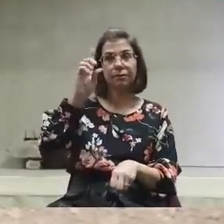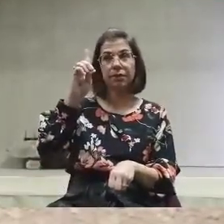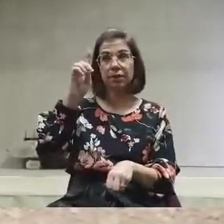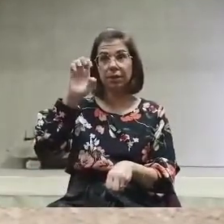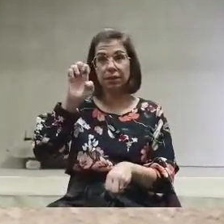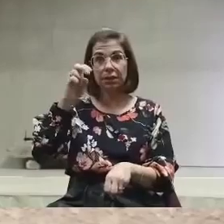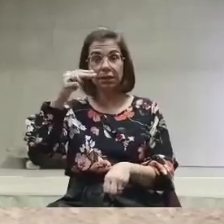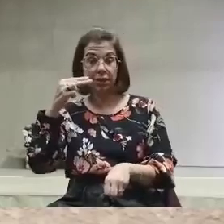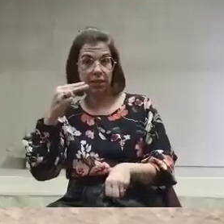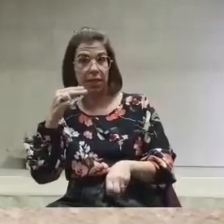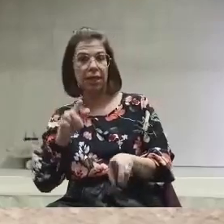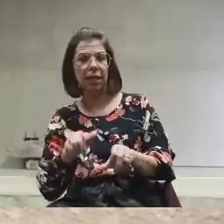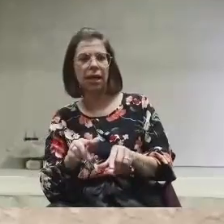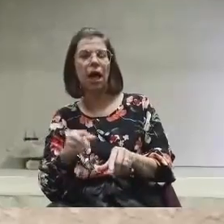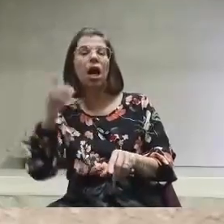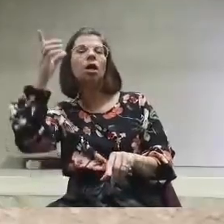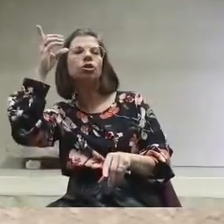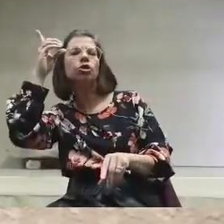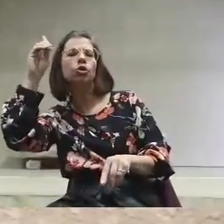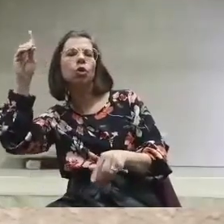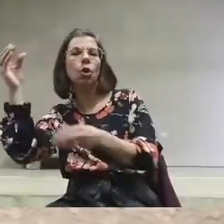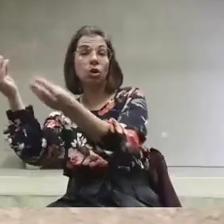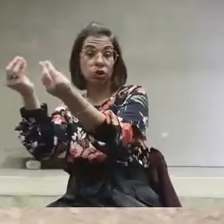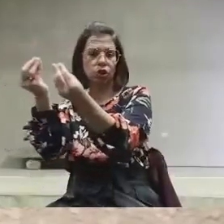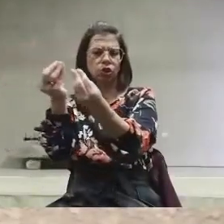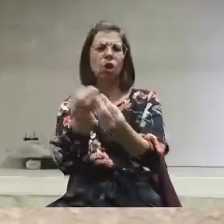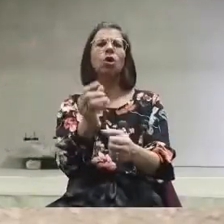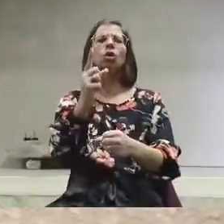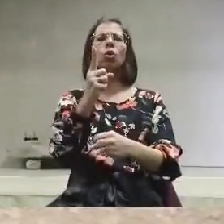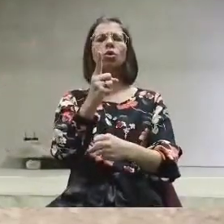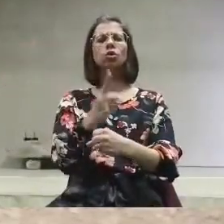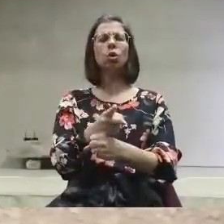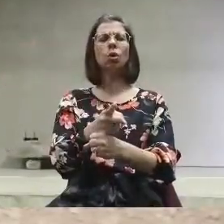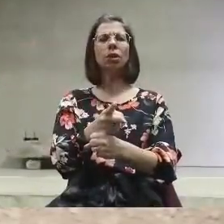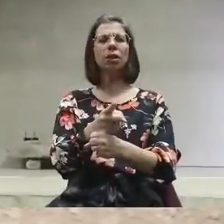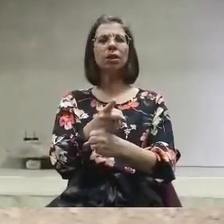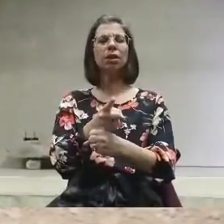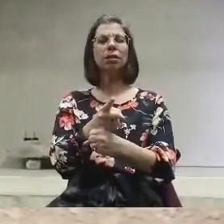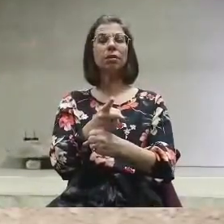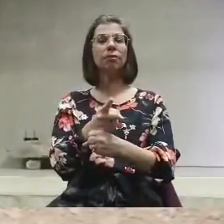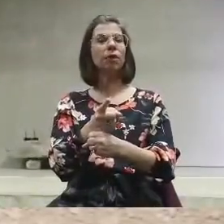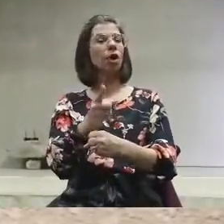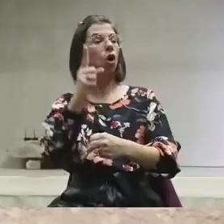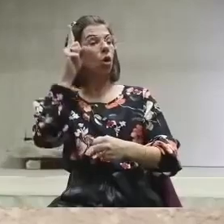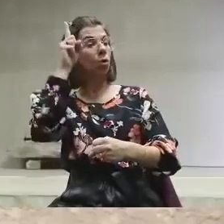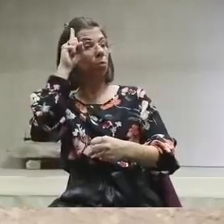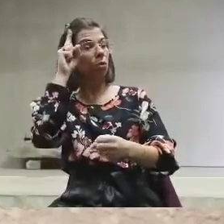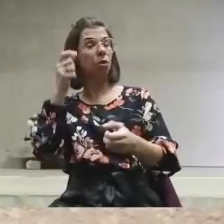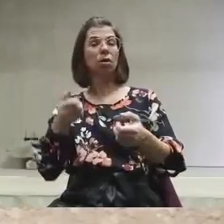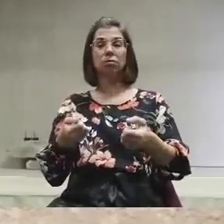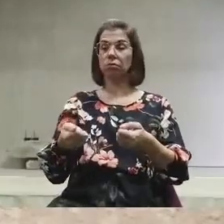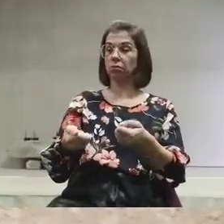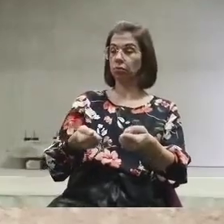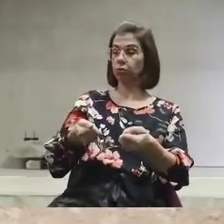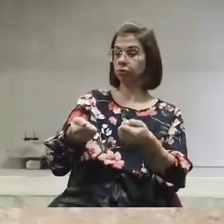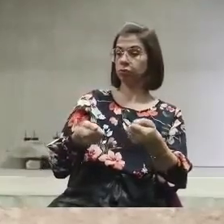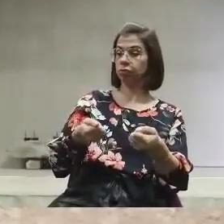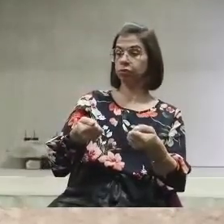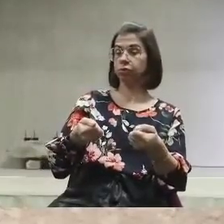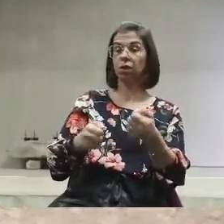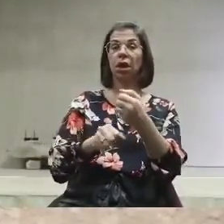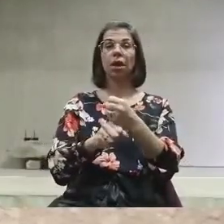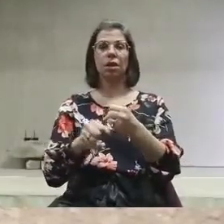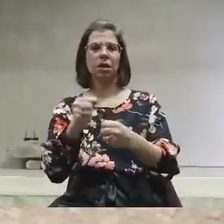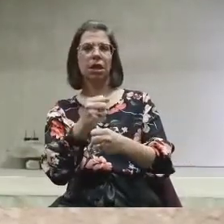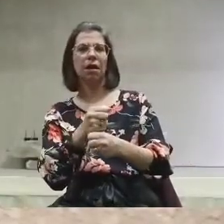le règne vienne, que le royaume de Dieu se manifeste. Mais qu'a fait Adam? Il a donné l'autorité